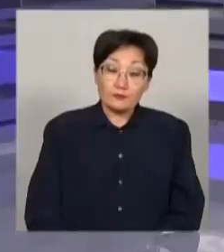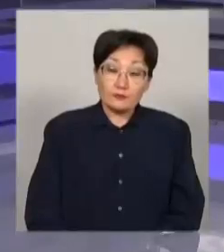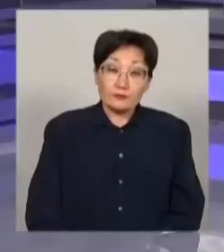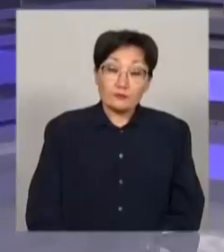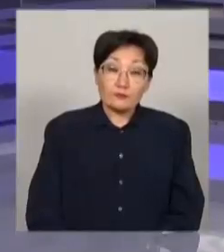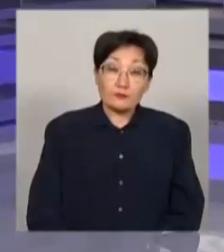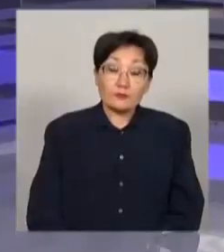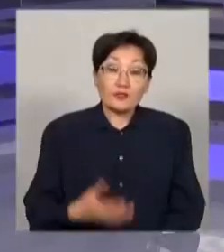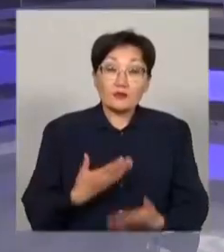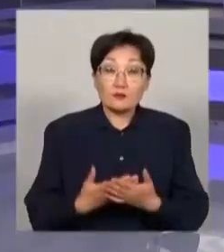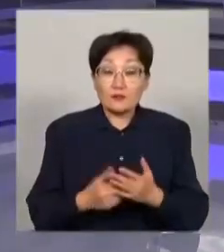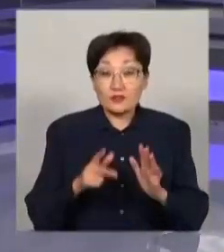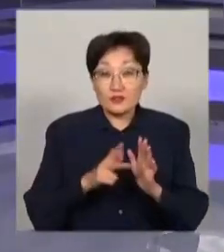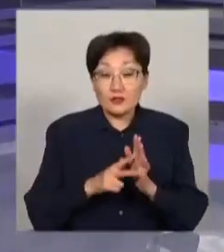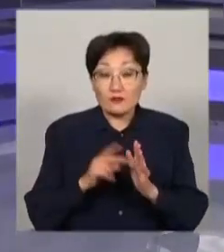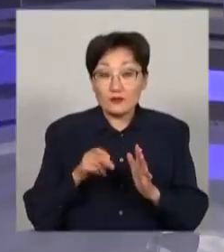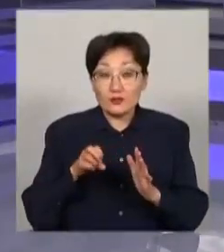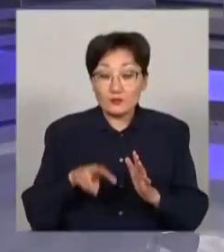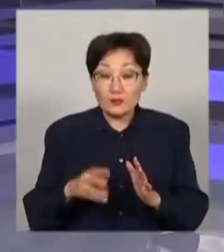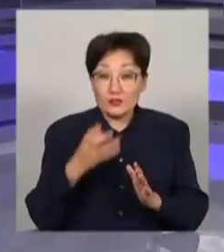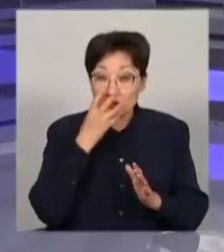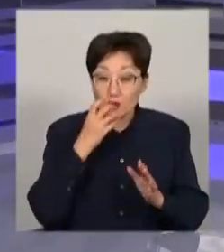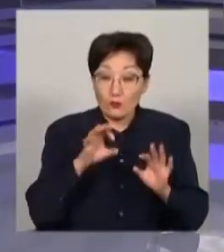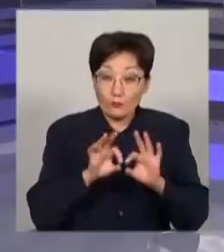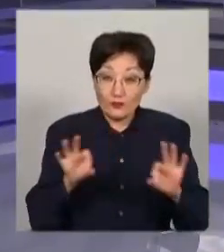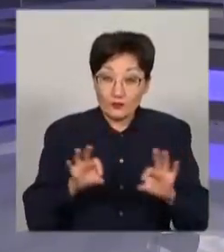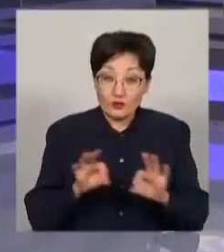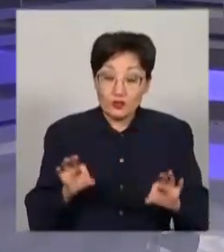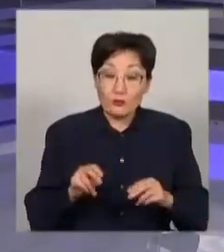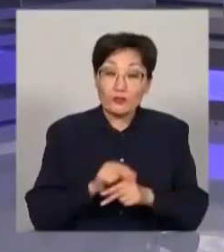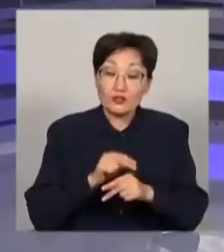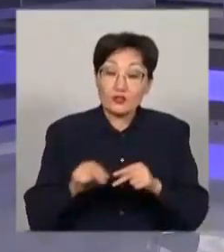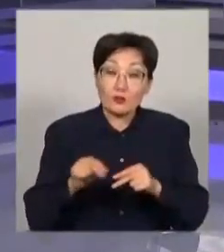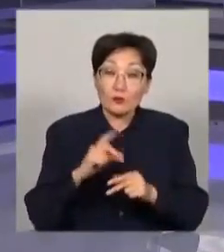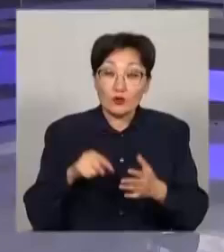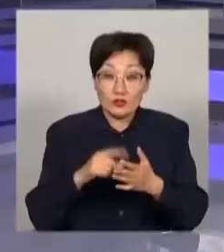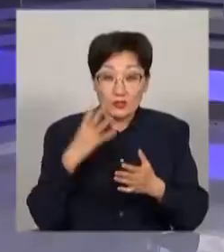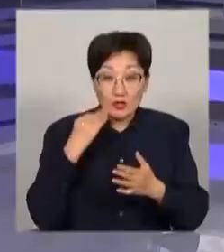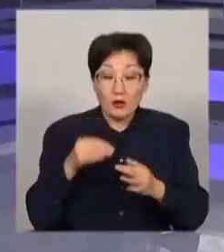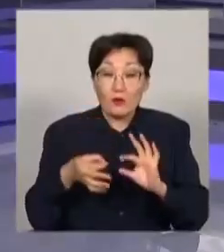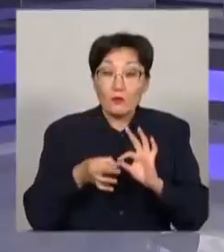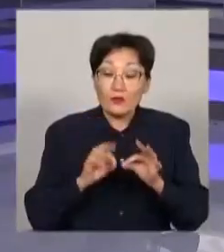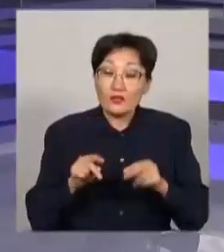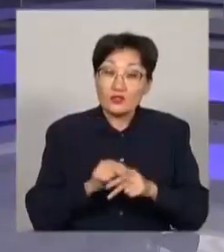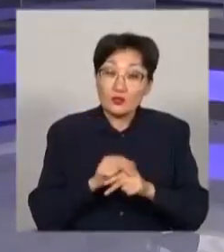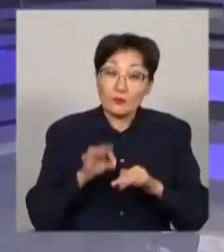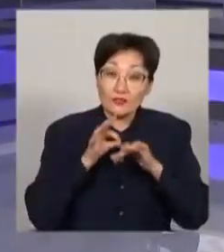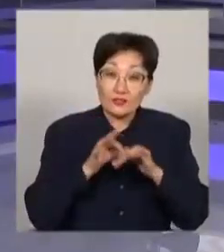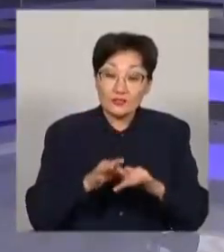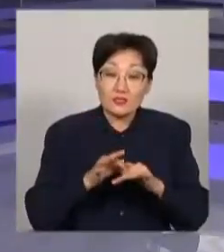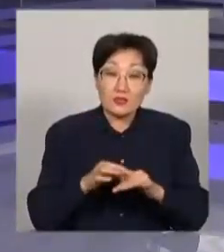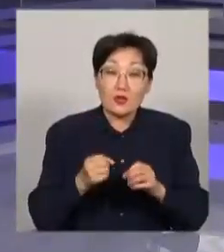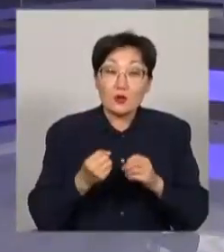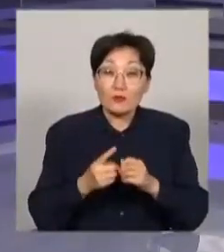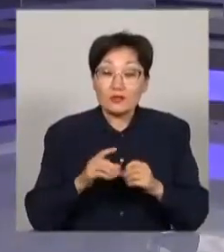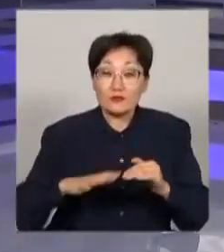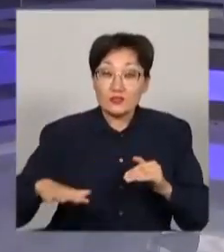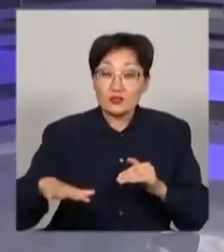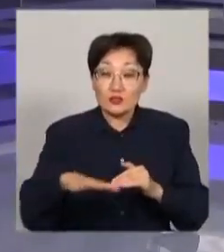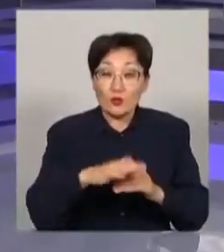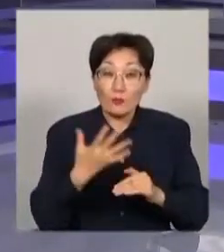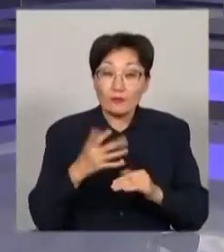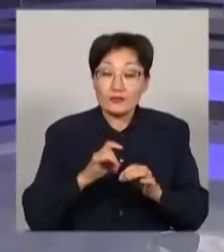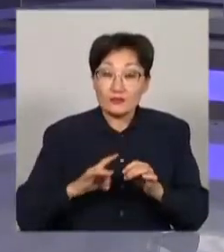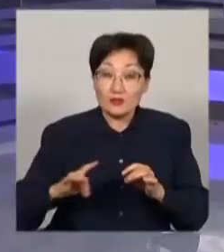порядка восьми километров тепловых сетей реконструируют в алматы капитальный ремонт проведут на 11 участках в 5